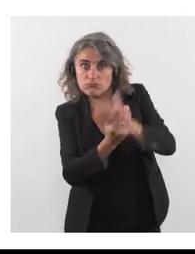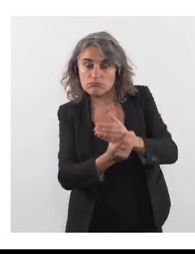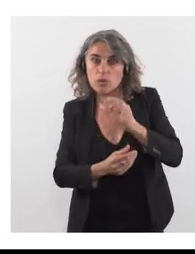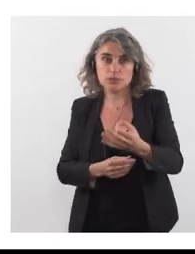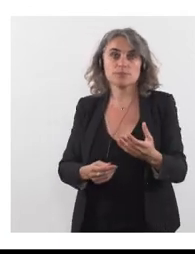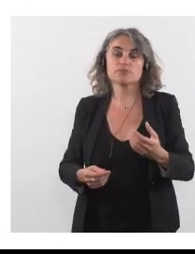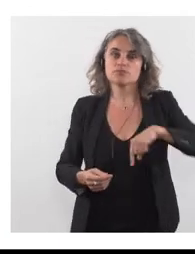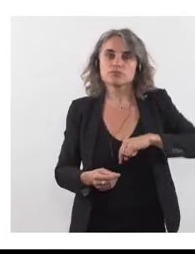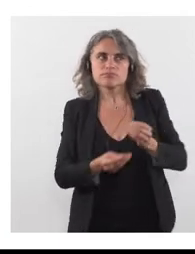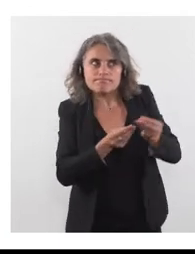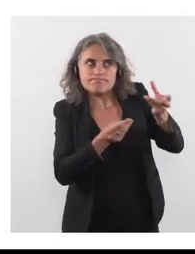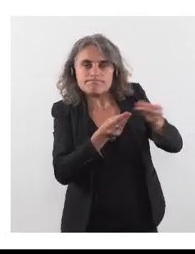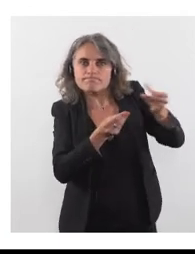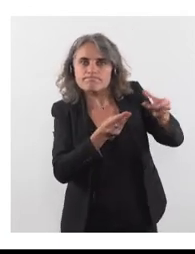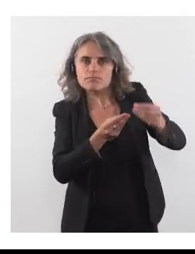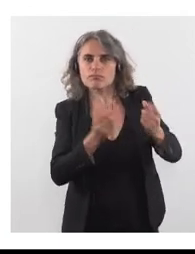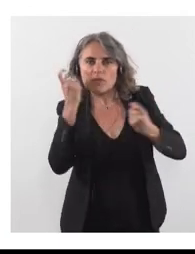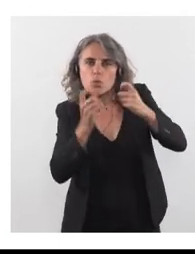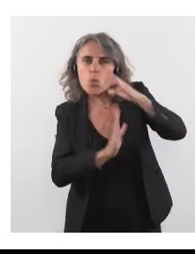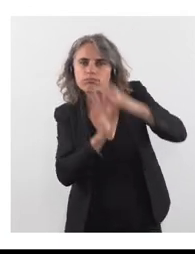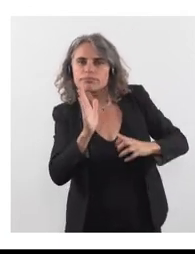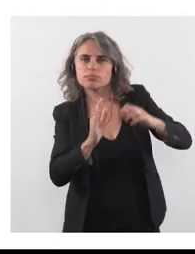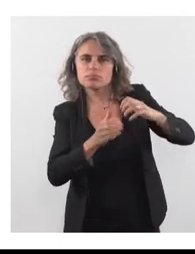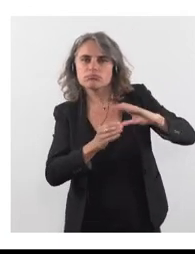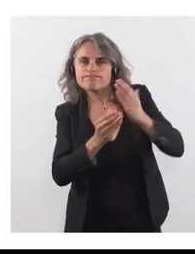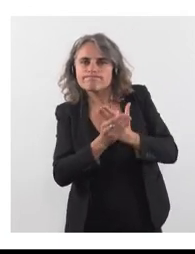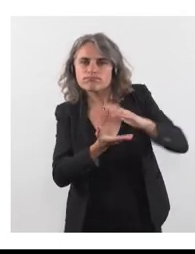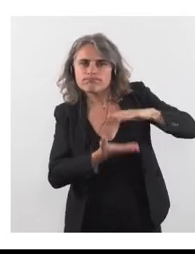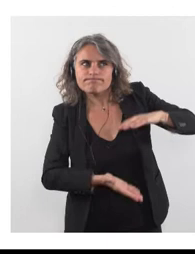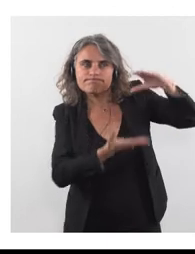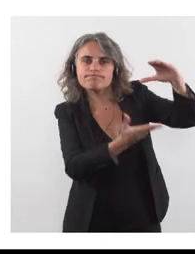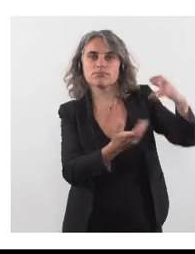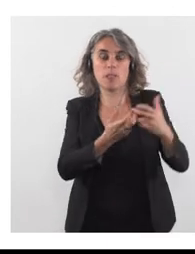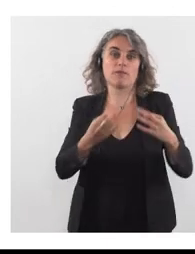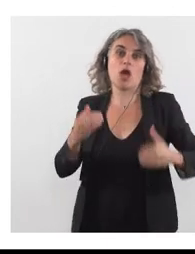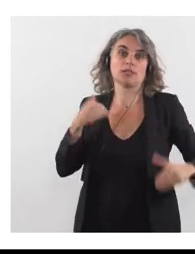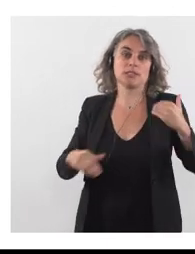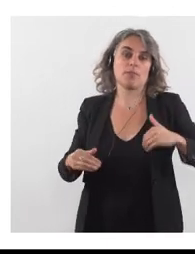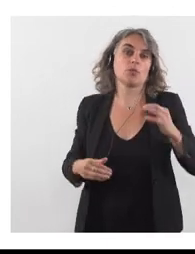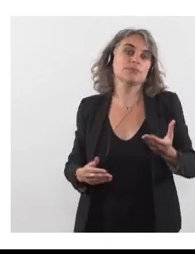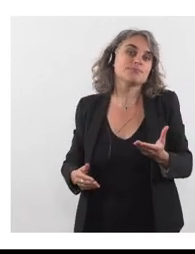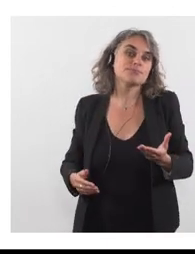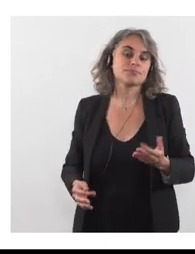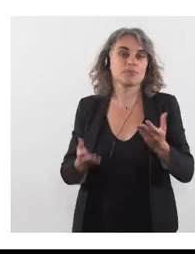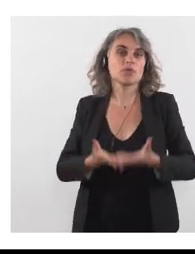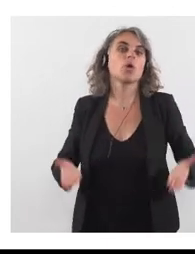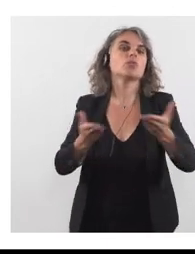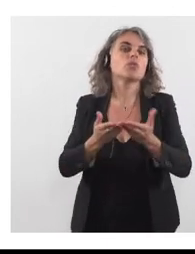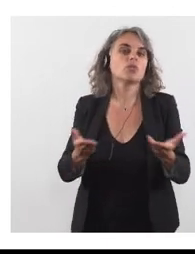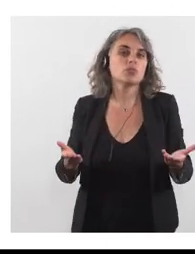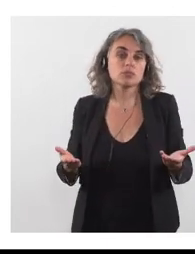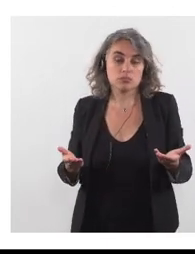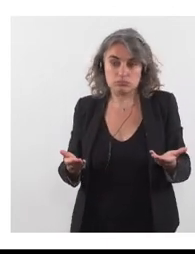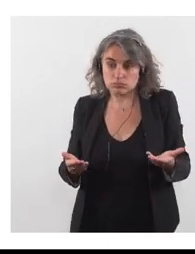les autorités belges de toute une réflexion. Et là, notamment sur la question du handicap, l'arrêt Ring, c'est notamment de